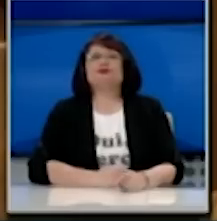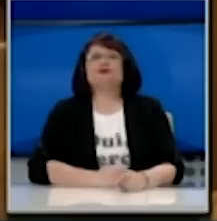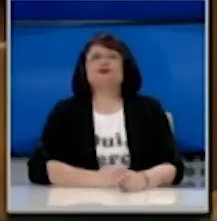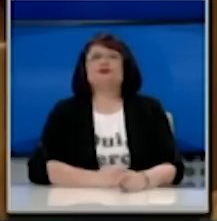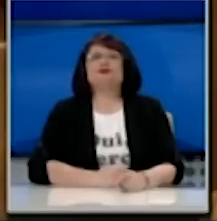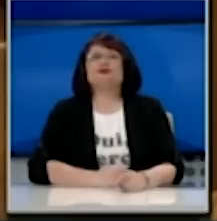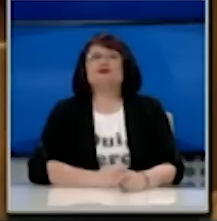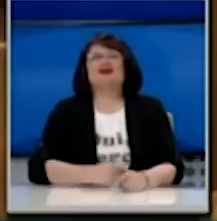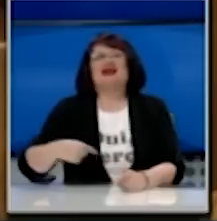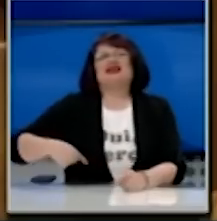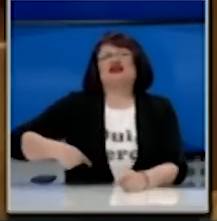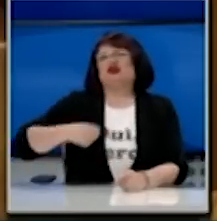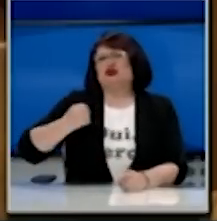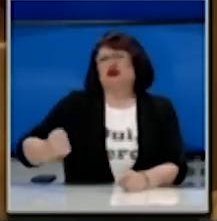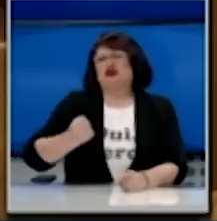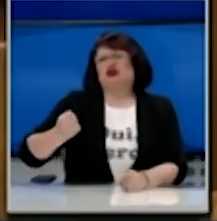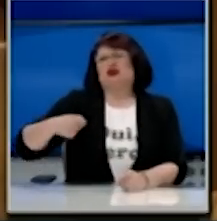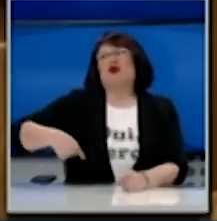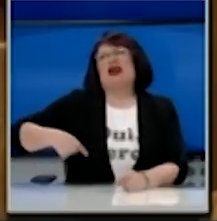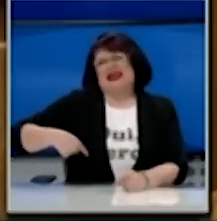Έχω και τη μέση μου.